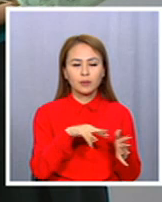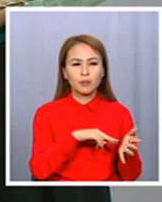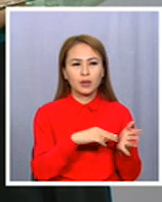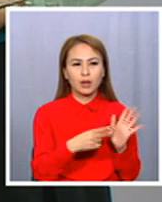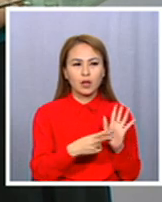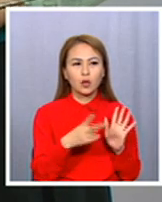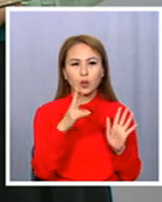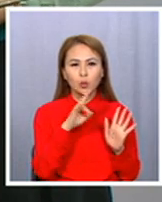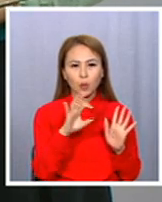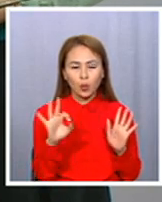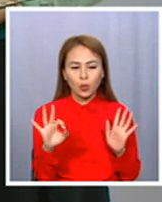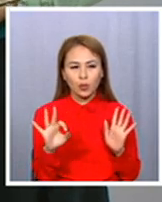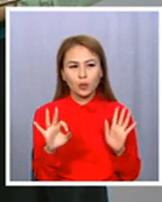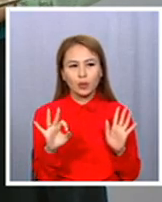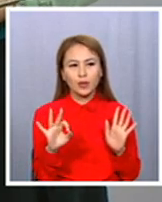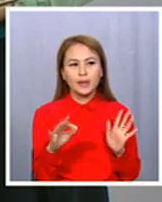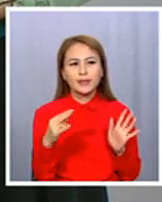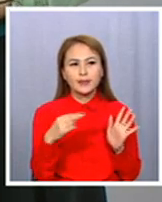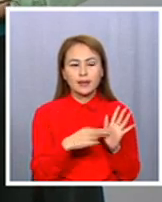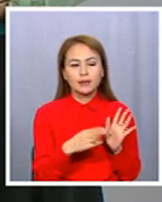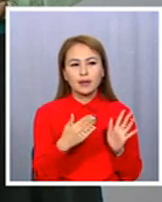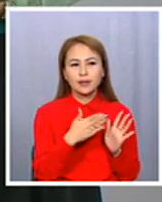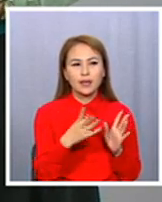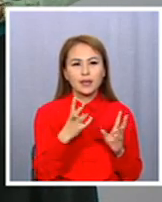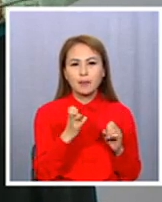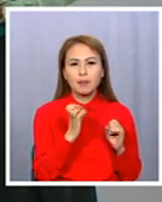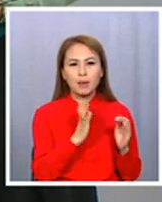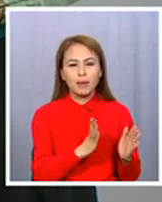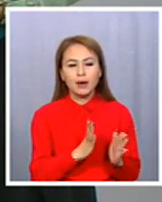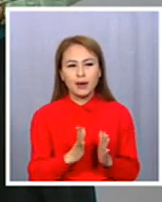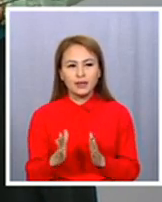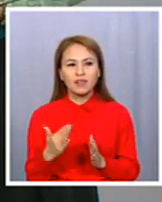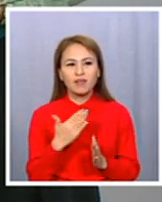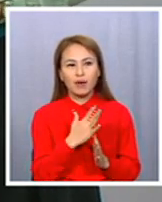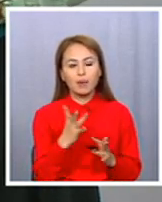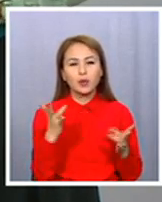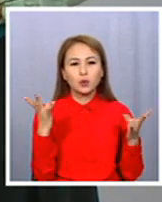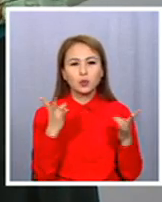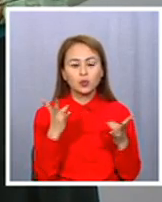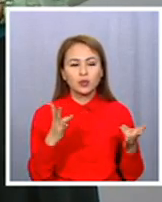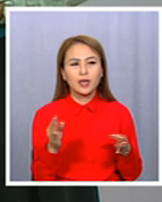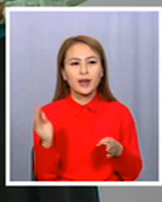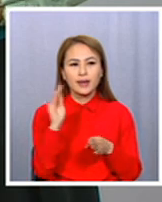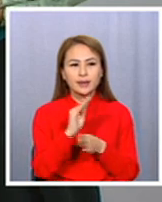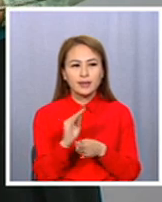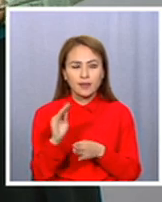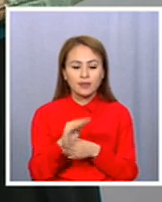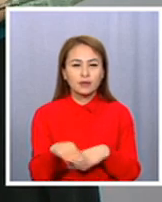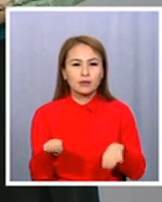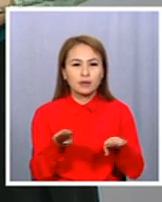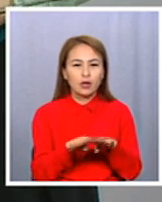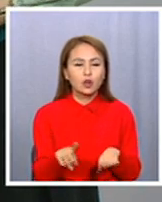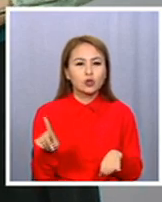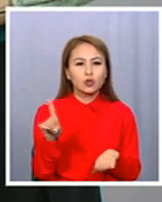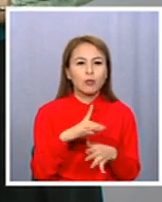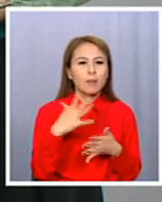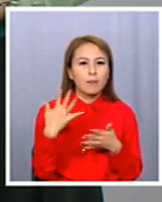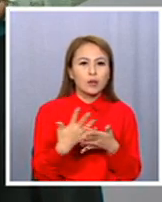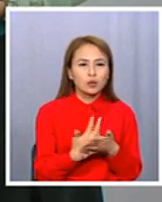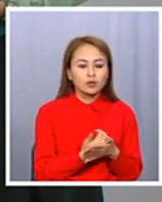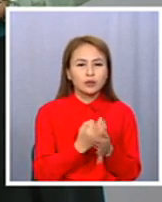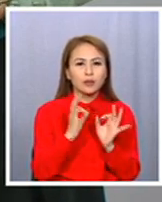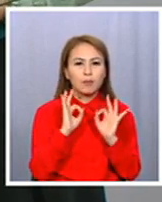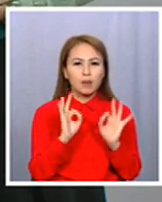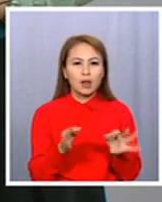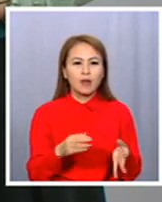но стоят они не по порядку. Вам нужно расставить их так, чтобы получился правильный